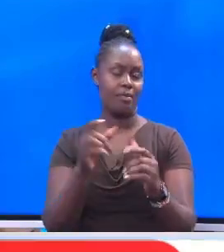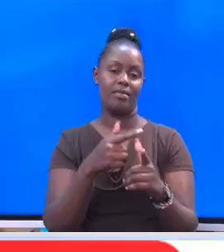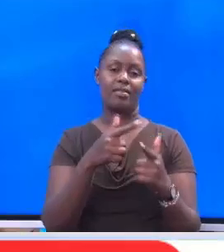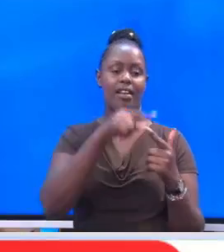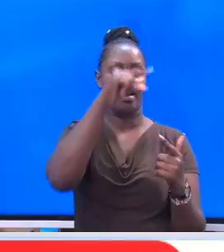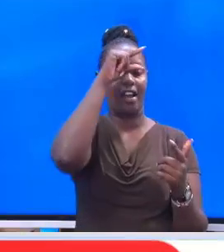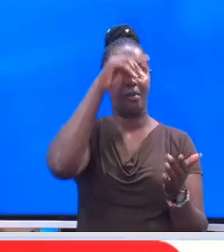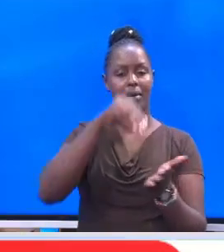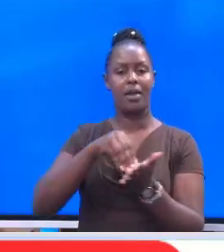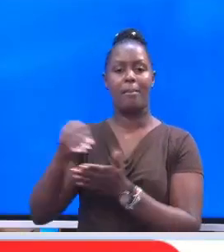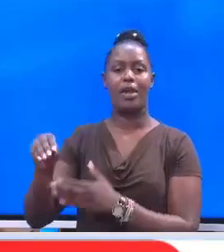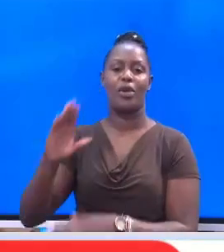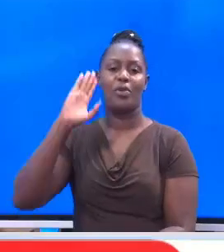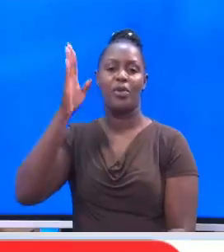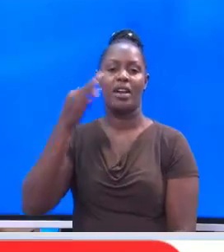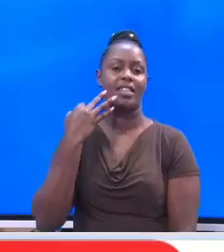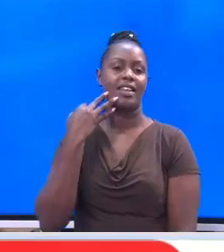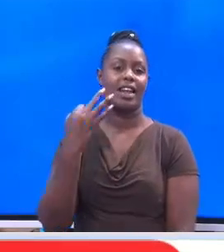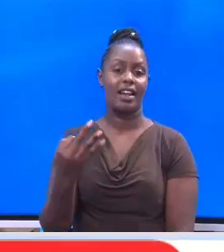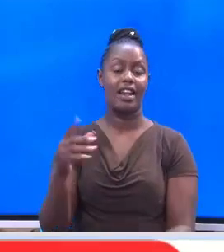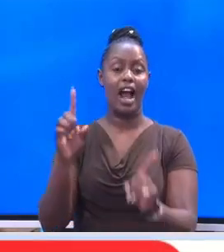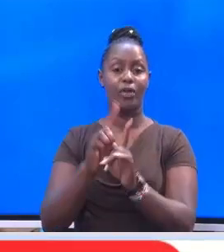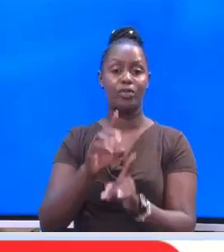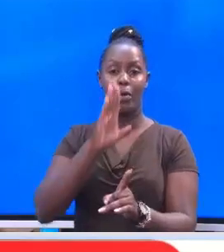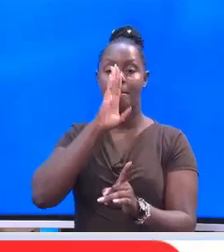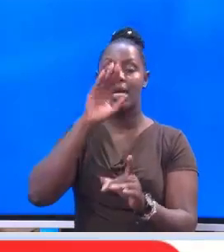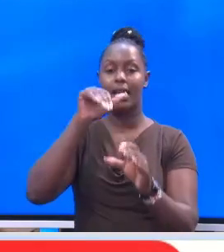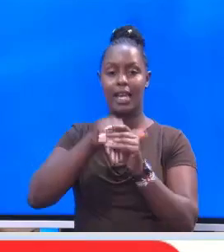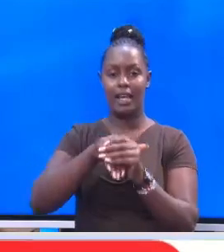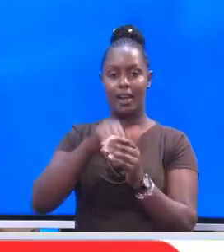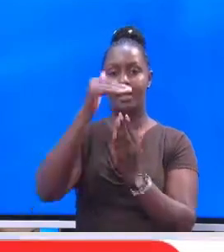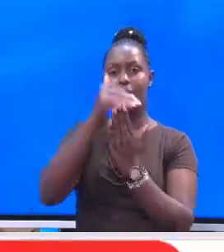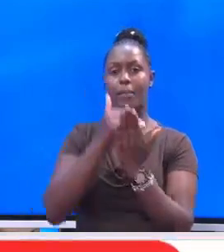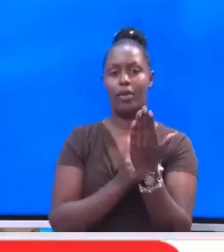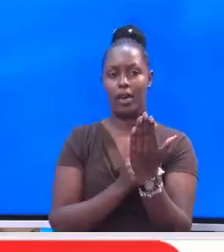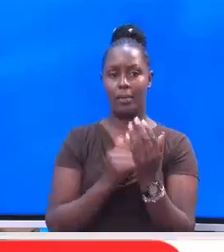300 ikuweke kwenye subsidy program ya NHIF. Waziri, awali ulitaja kwamba